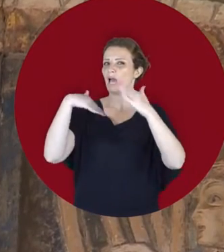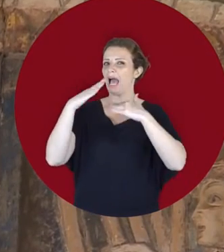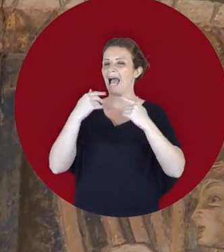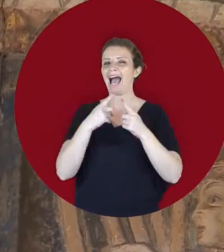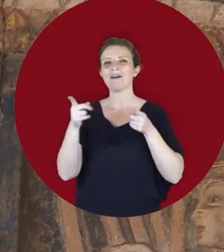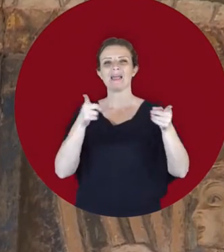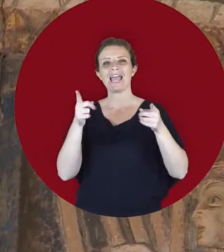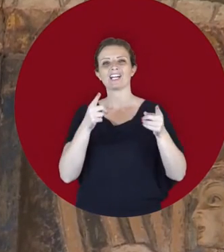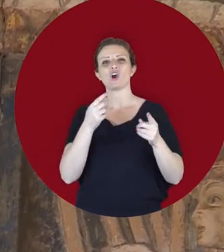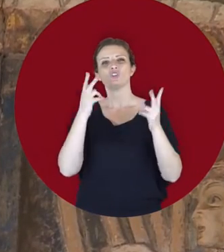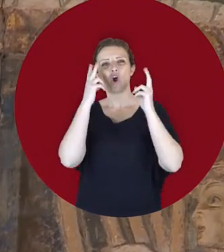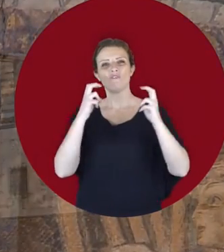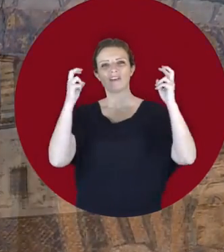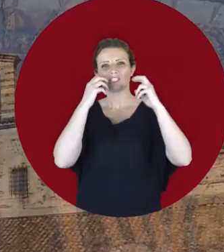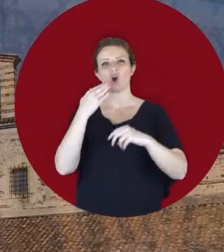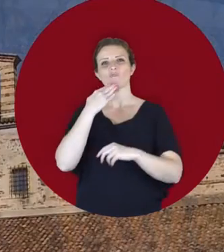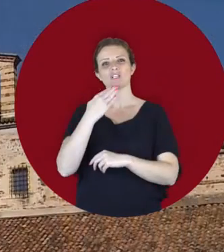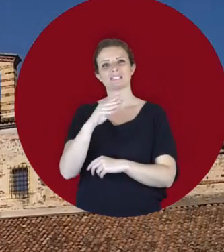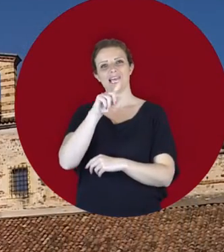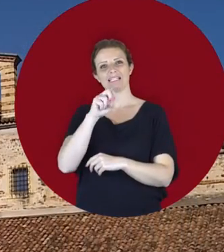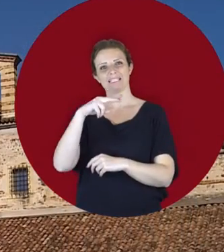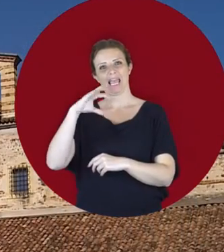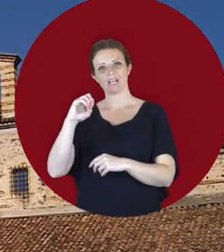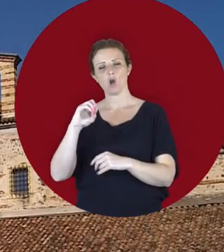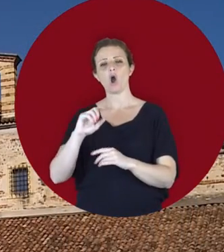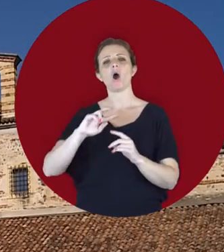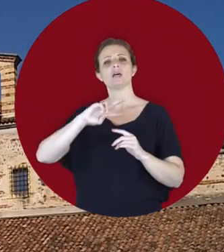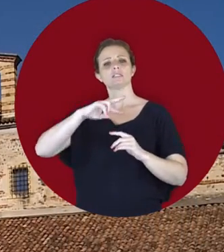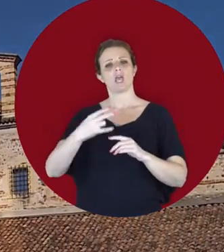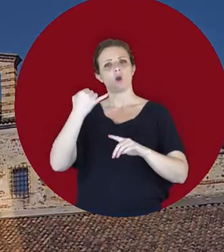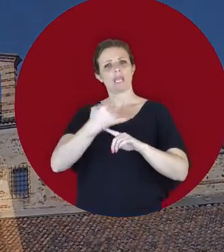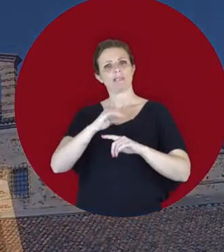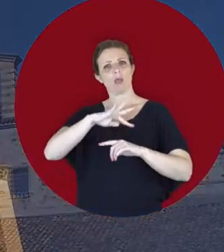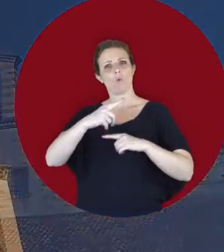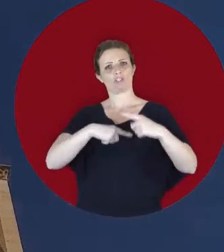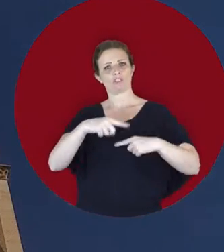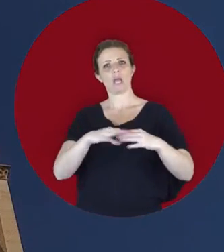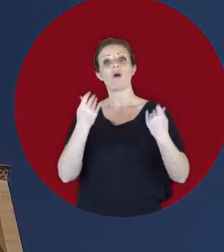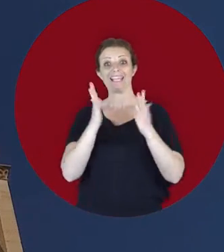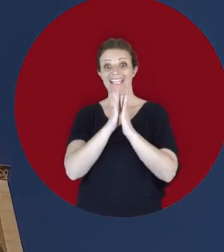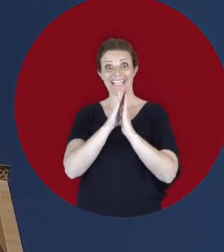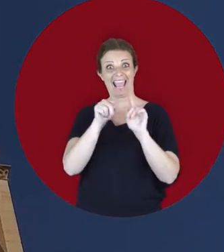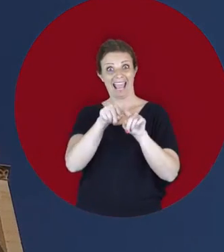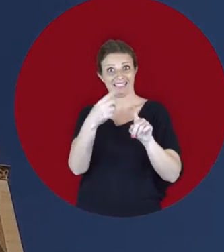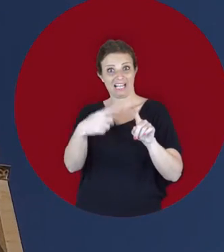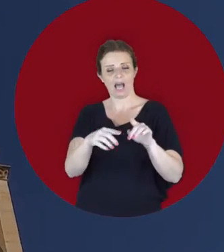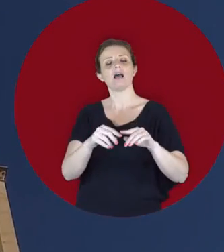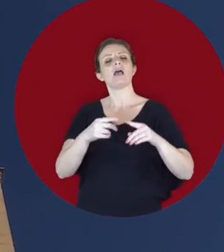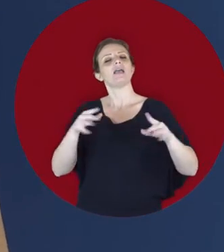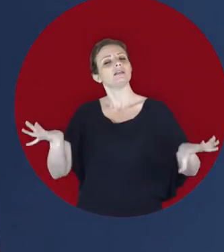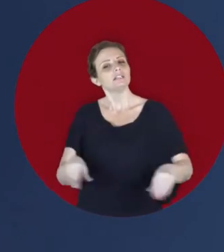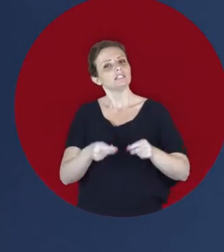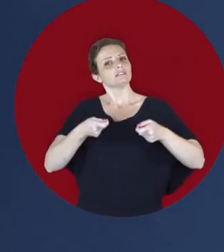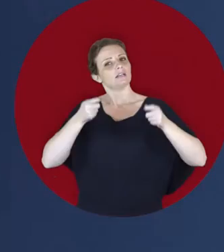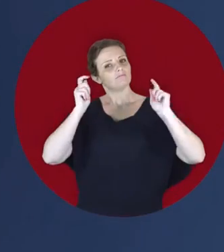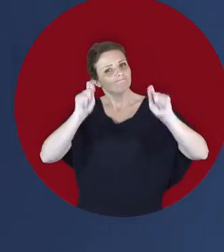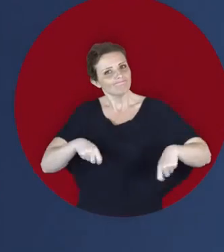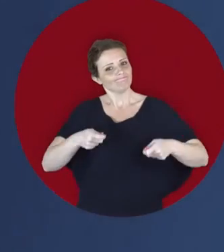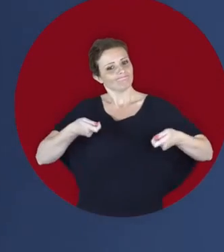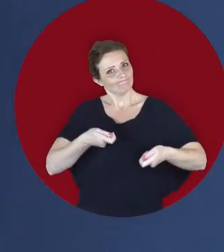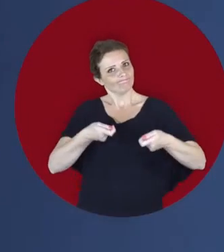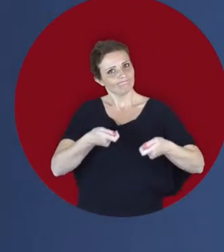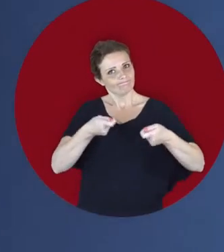dai tempi del vescovo San Zeno, seconda metà del IV secolo, quando la chiesa locale ebbe il coraggio di programmare la diffusione della